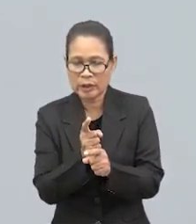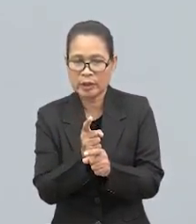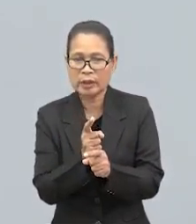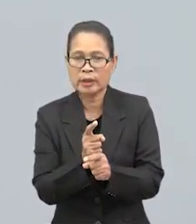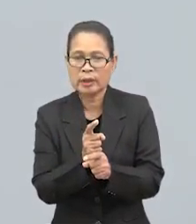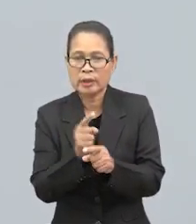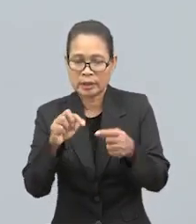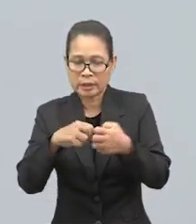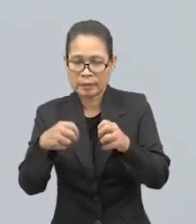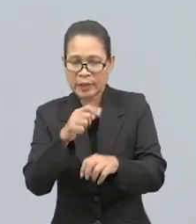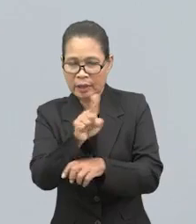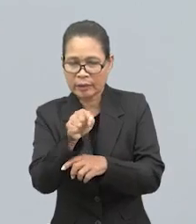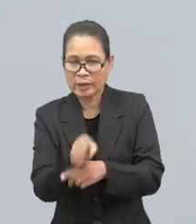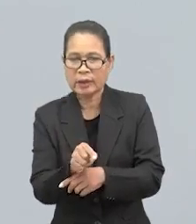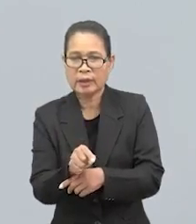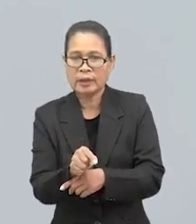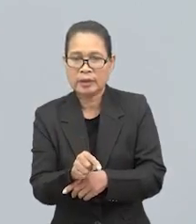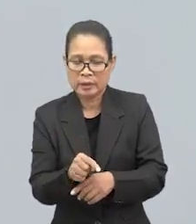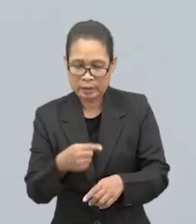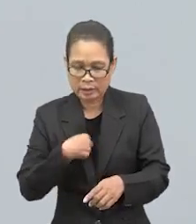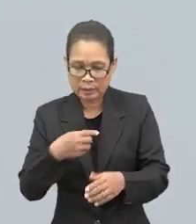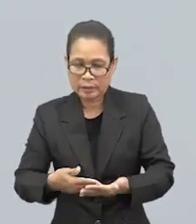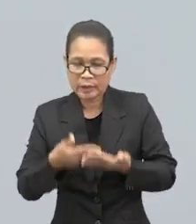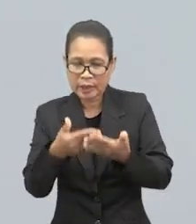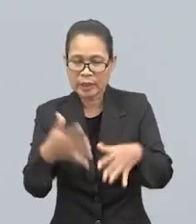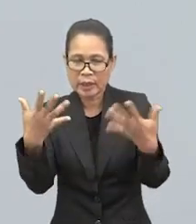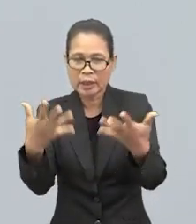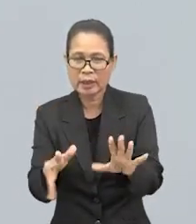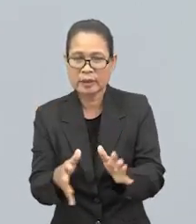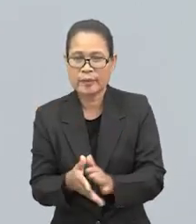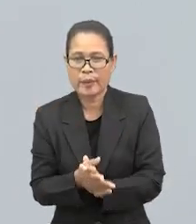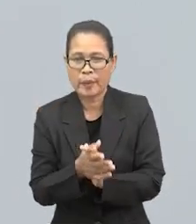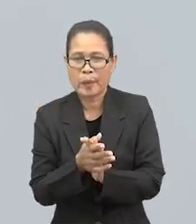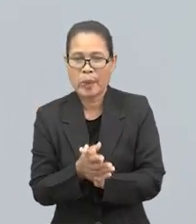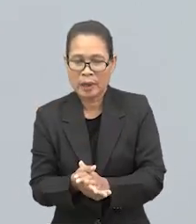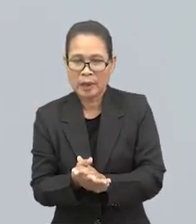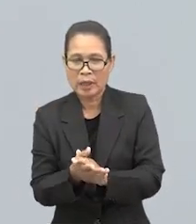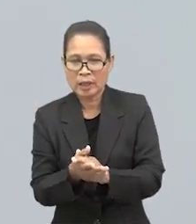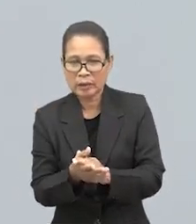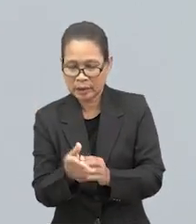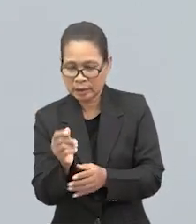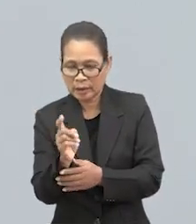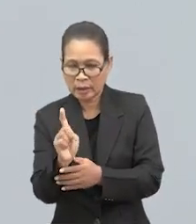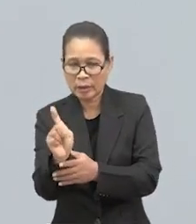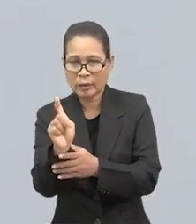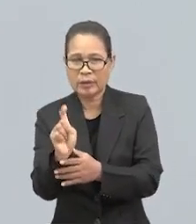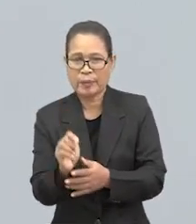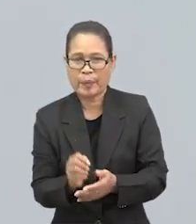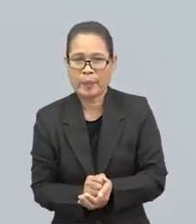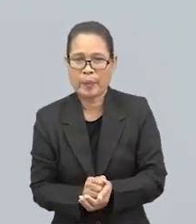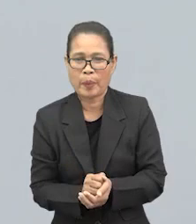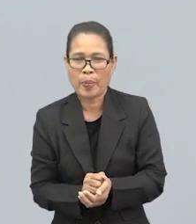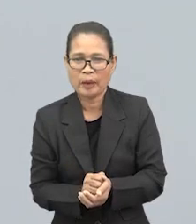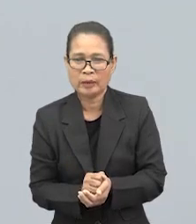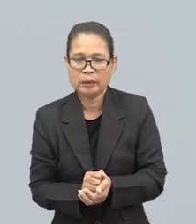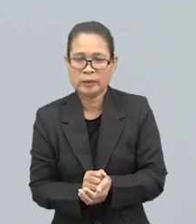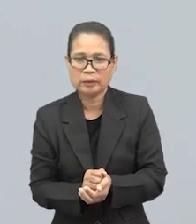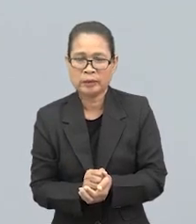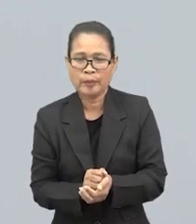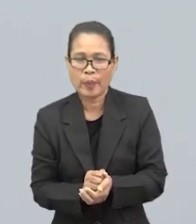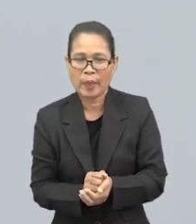có. Cứ trớ chung mùi nâng chậm náut. Đại nè khu bán. Bọn cát lăng đi hời. Chân dương cho tư chùm nào